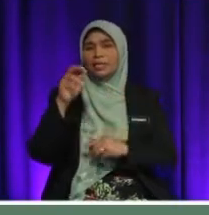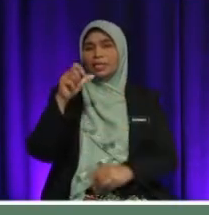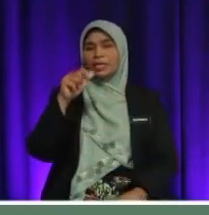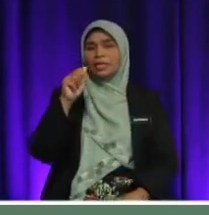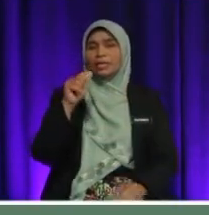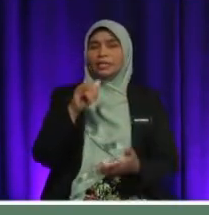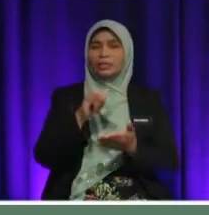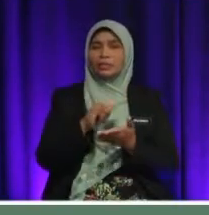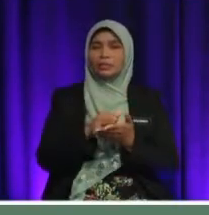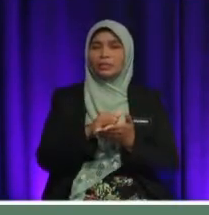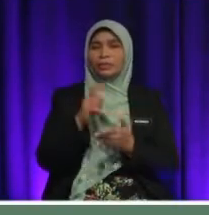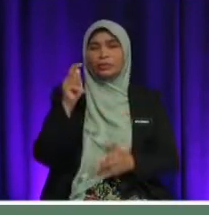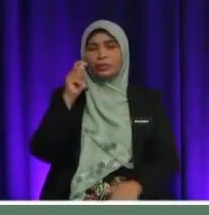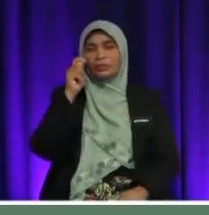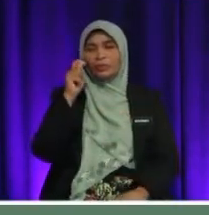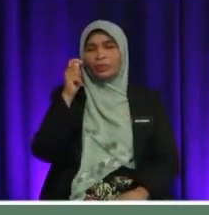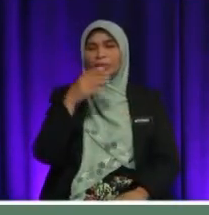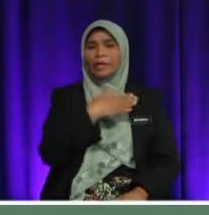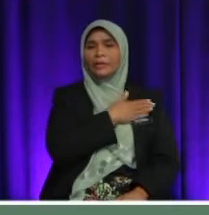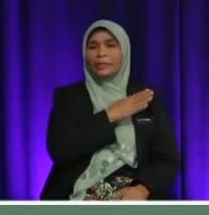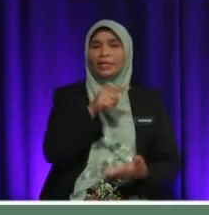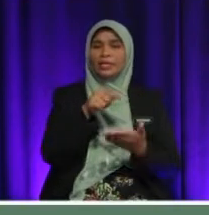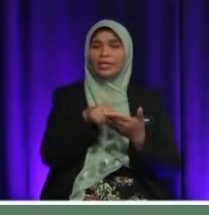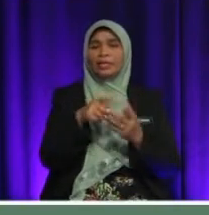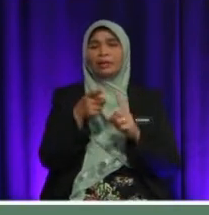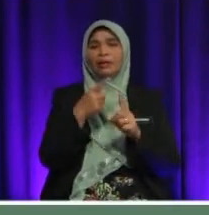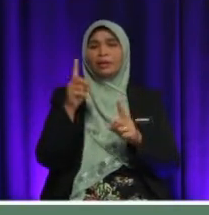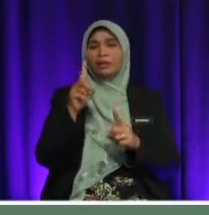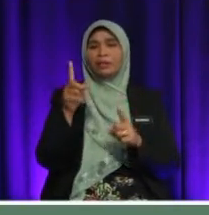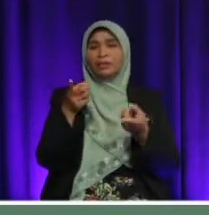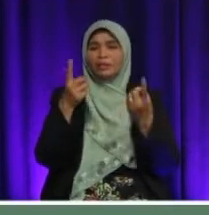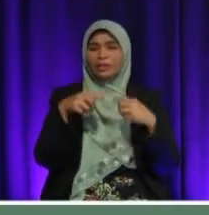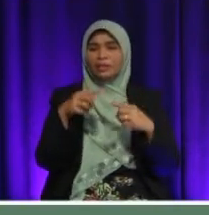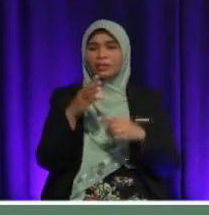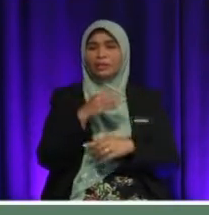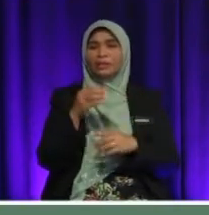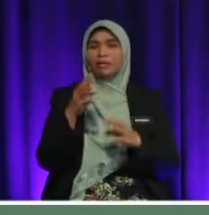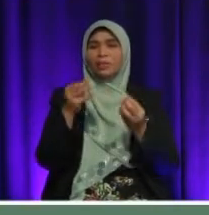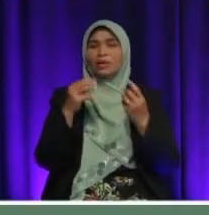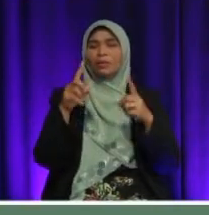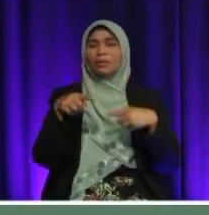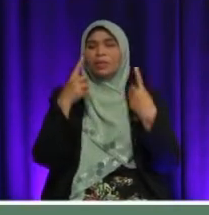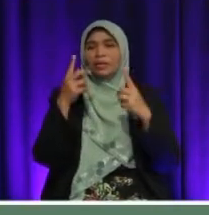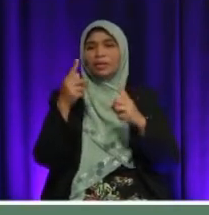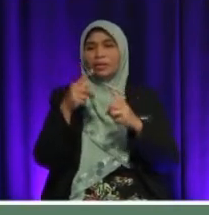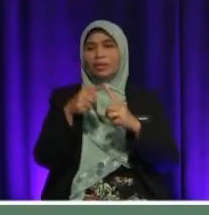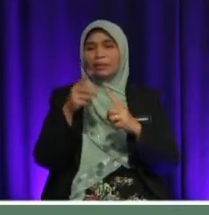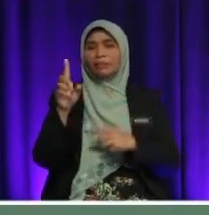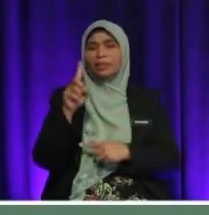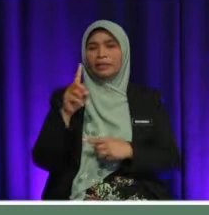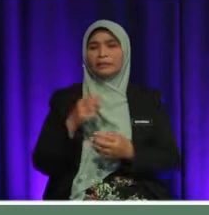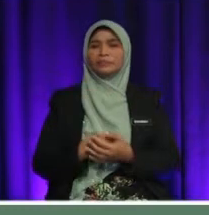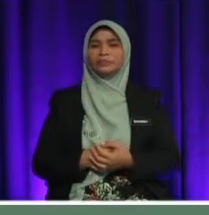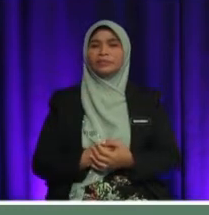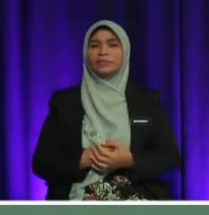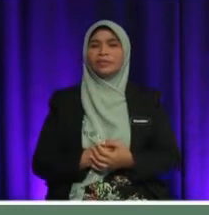datang tuan hamba ini dari mana datang dan hendak kemana tuan hamba ini maka sahut naga itu